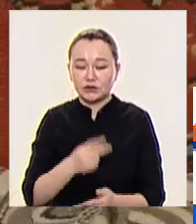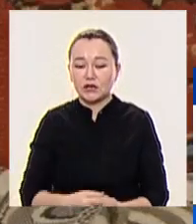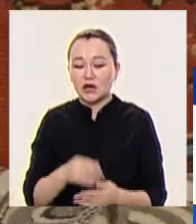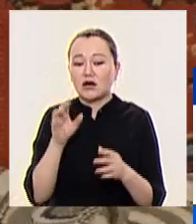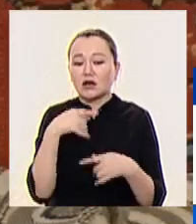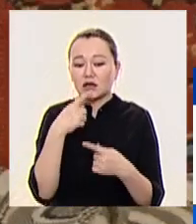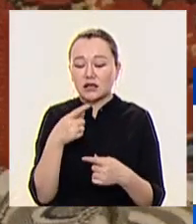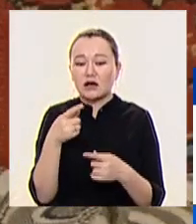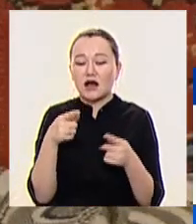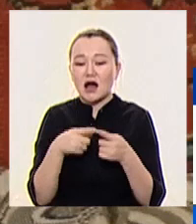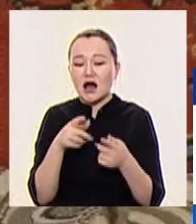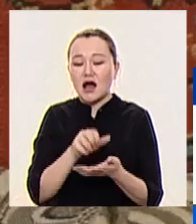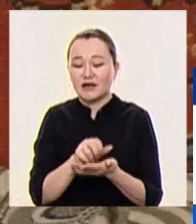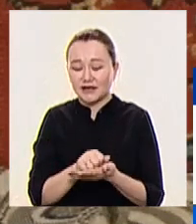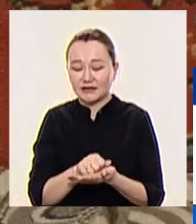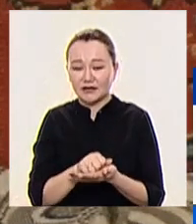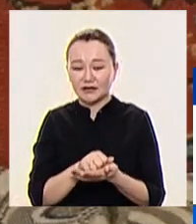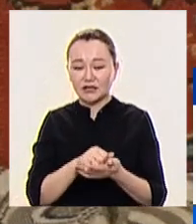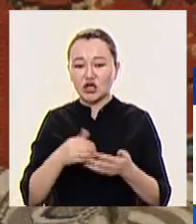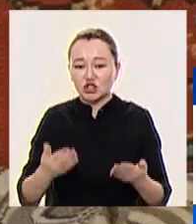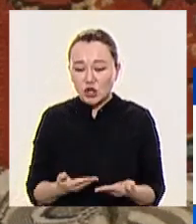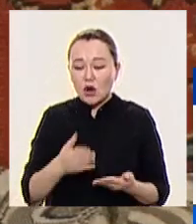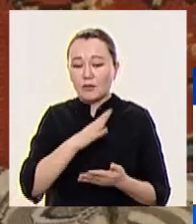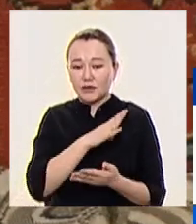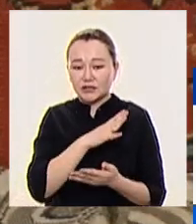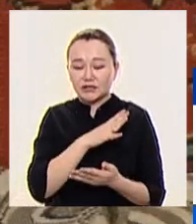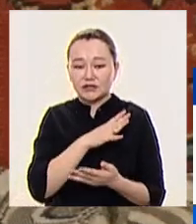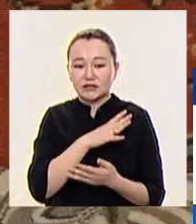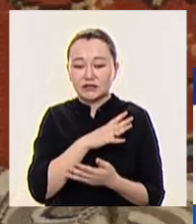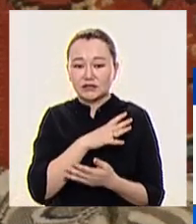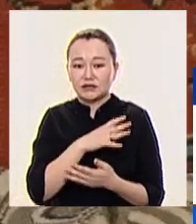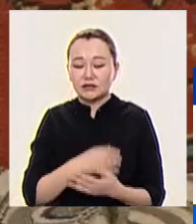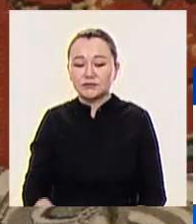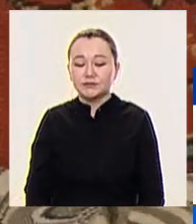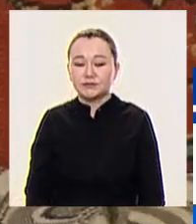что в аренде, ну, как бы, жилье было как бы